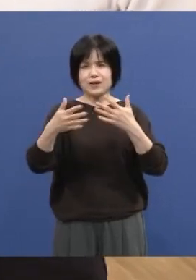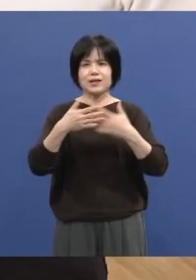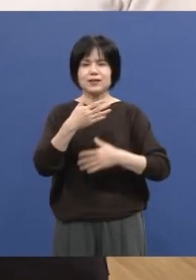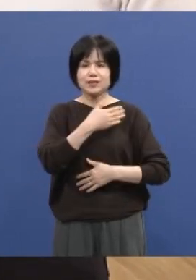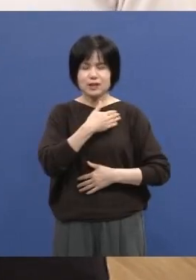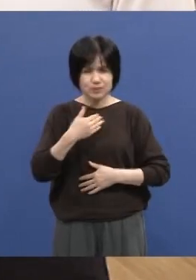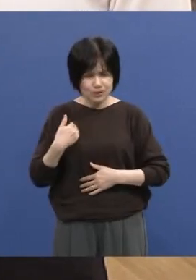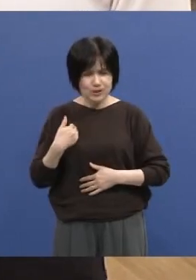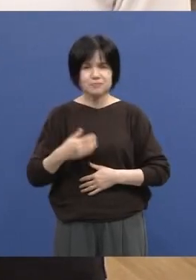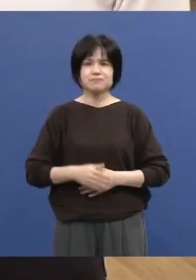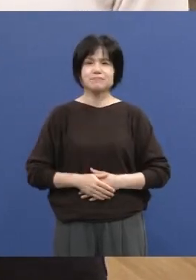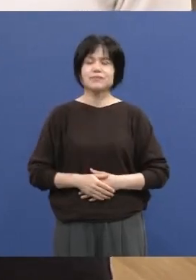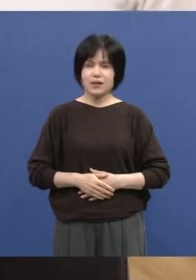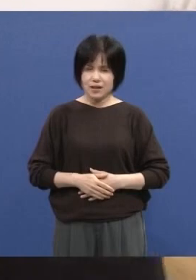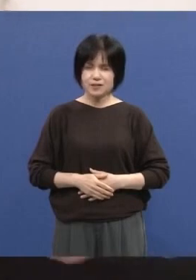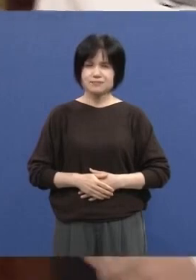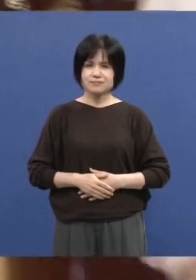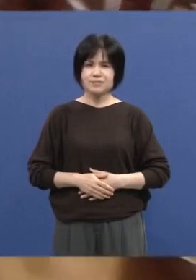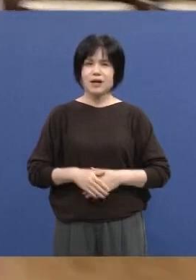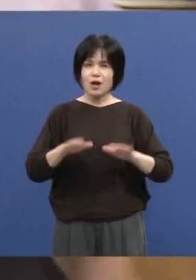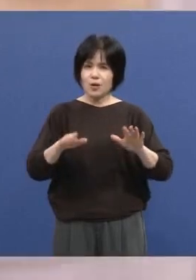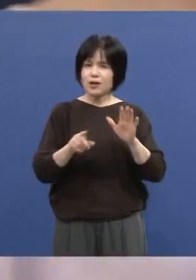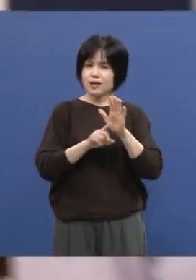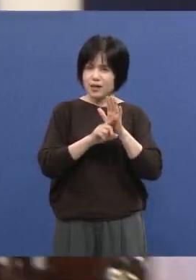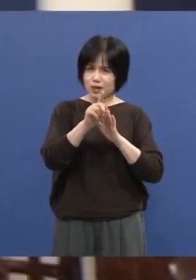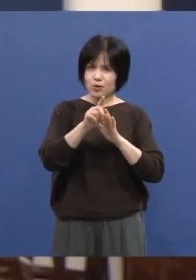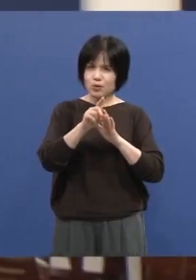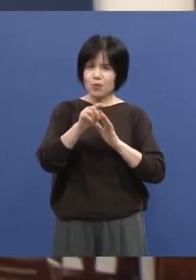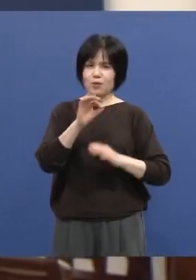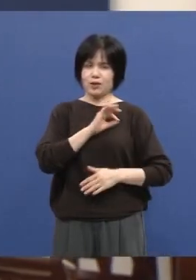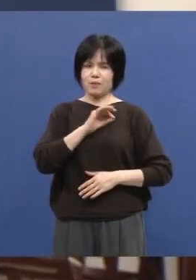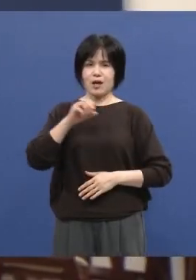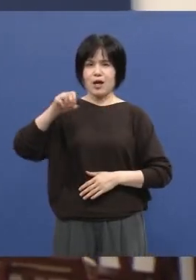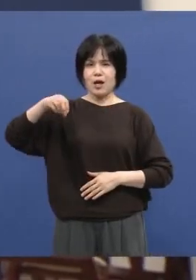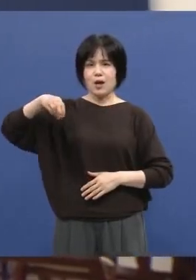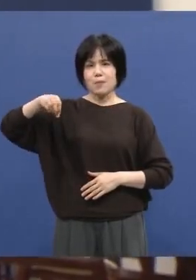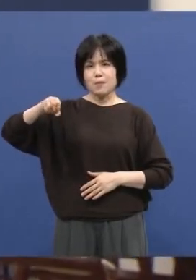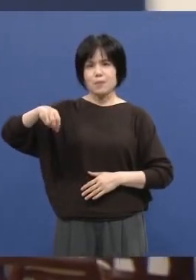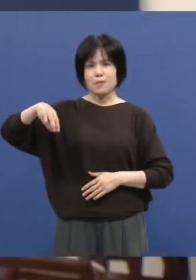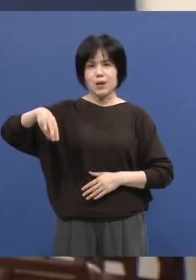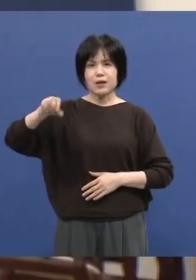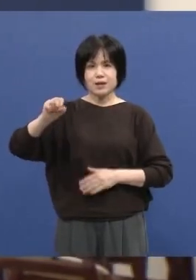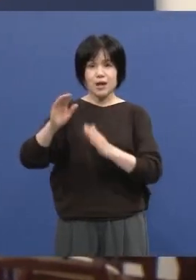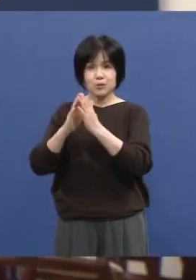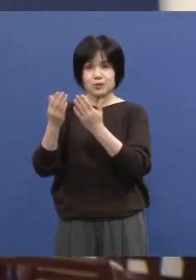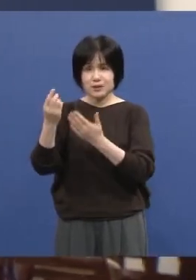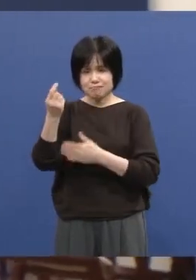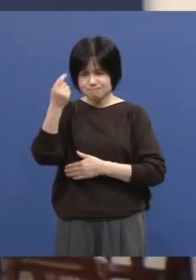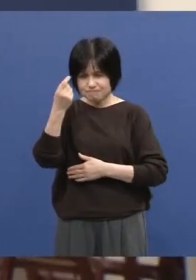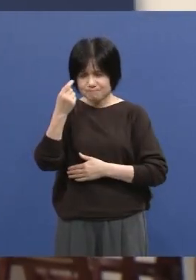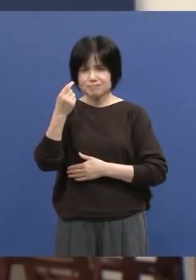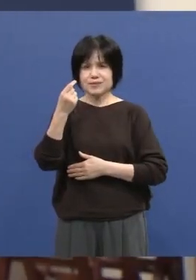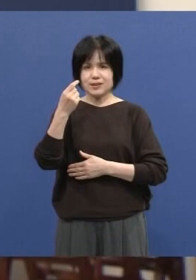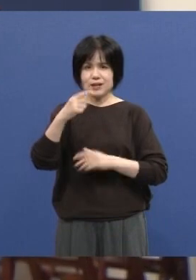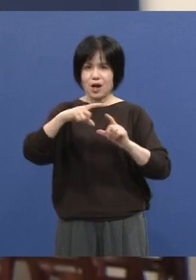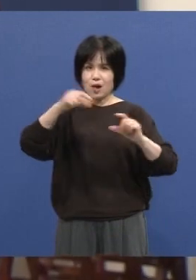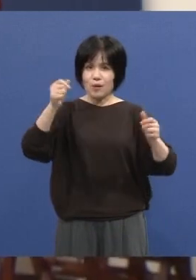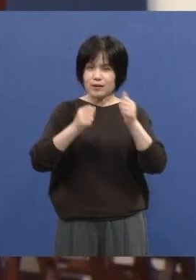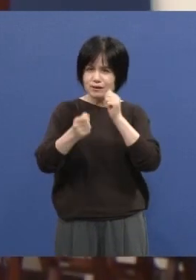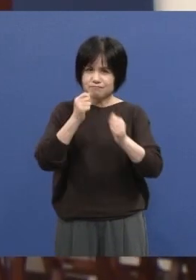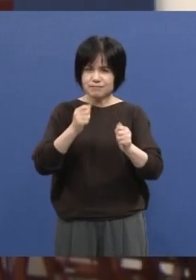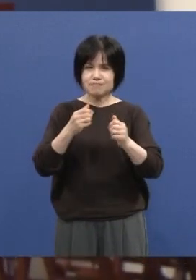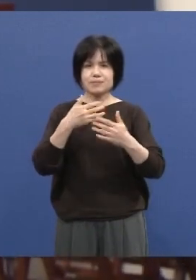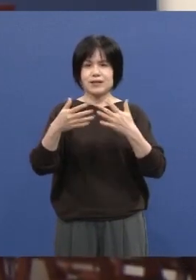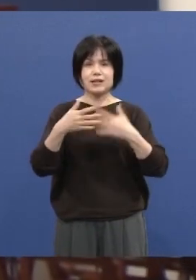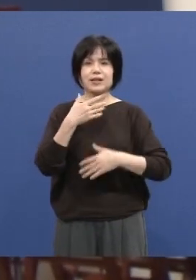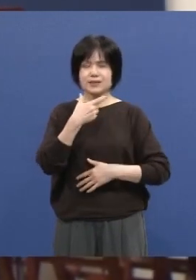はい、本日は代表の正本さんに教えていただきながら和太鼓に触れていきたいと思います。よろしくお願いいたします。 はい、よろしくお願い